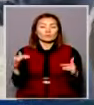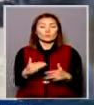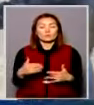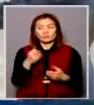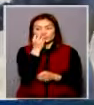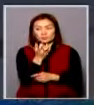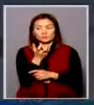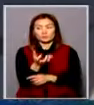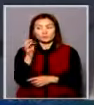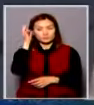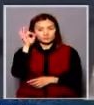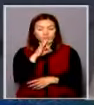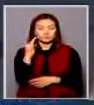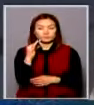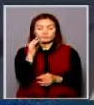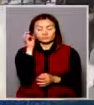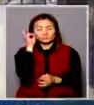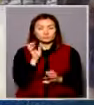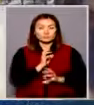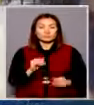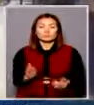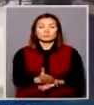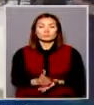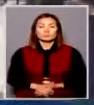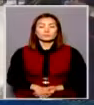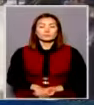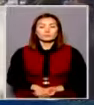возложили цветы к памятнику и почтили память героини